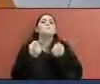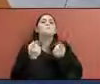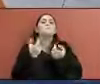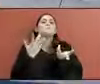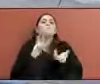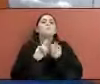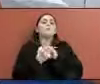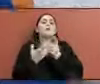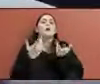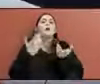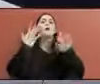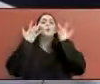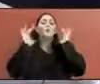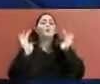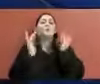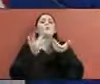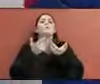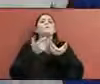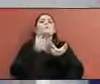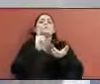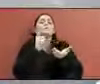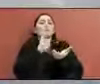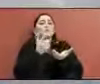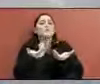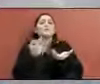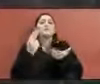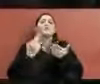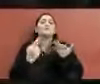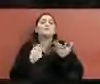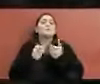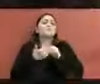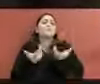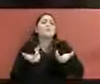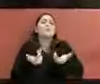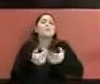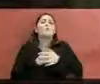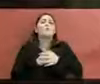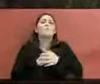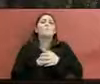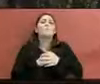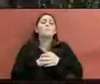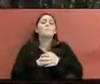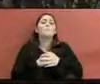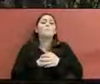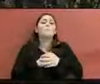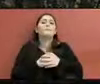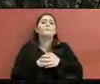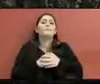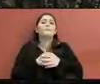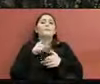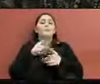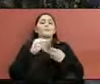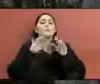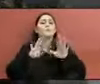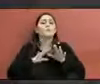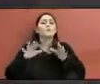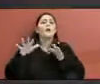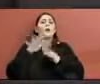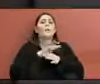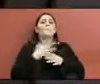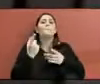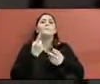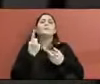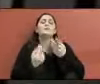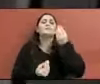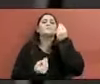faaliyetleri, kültür faaliyetleri, seramik odamız var mesela, seramik atölyemiz. Orada çocuklarımız inanılmaz